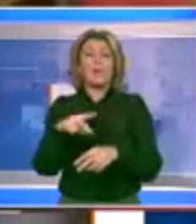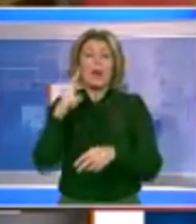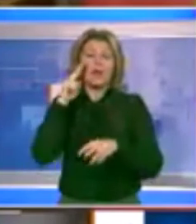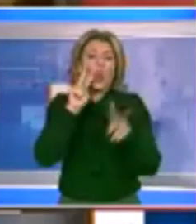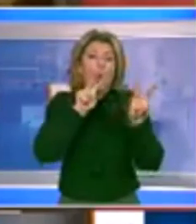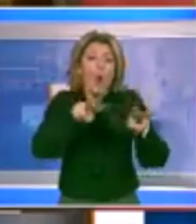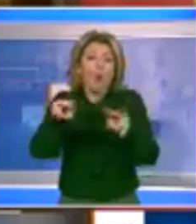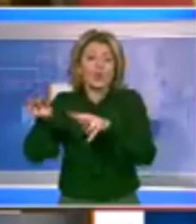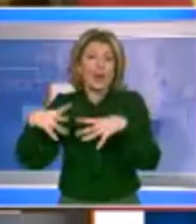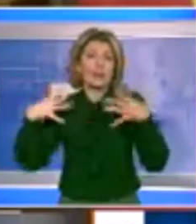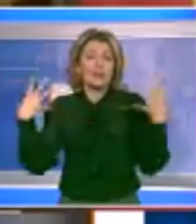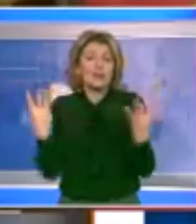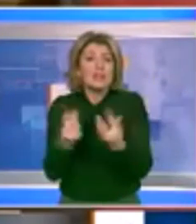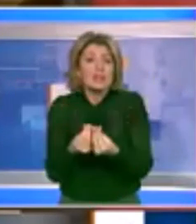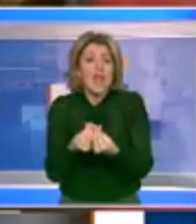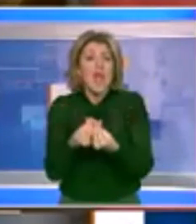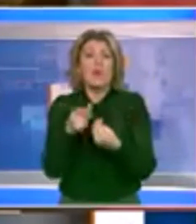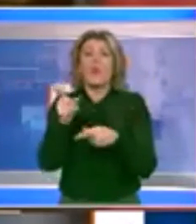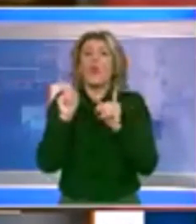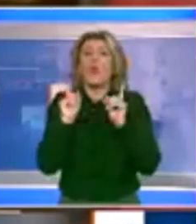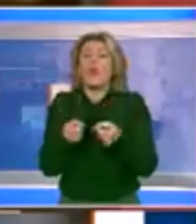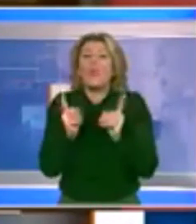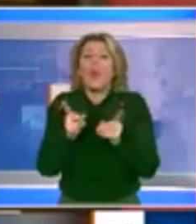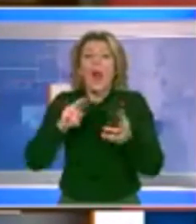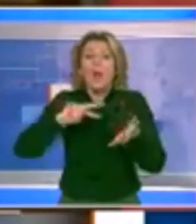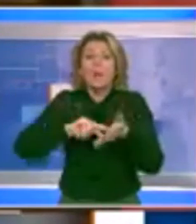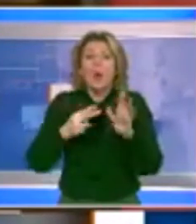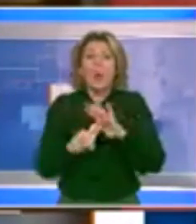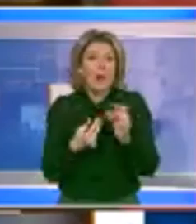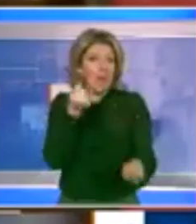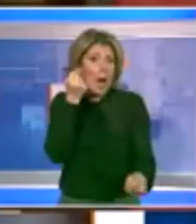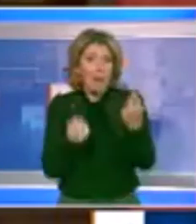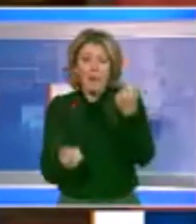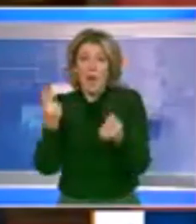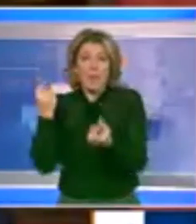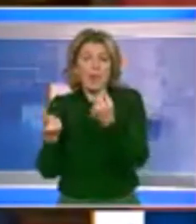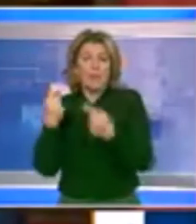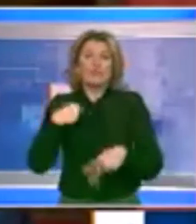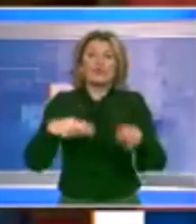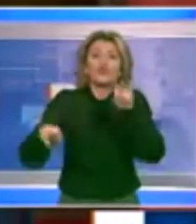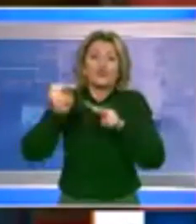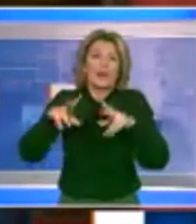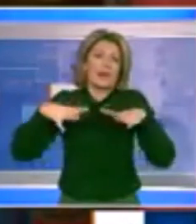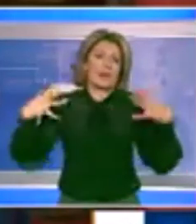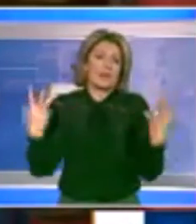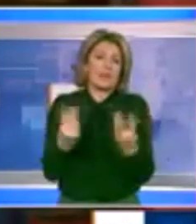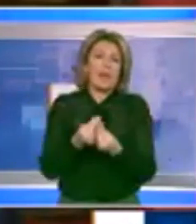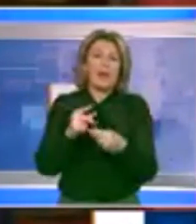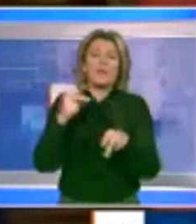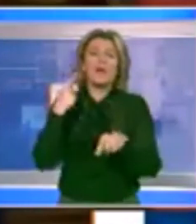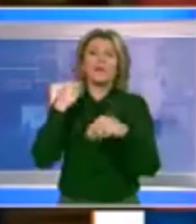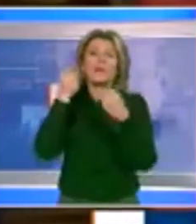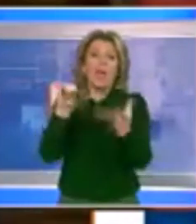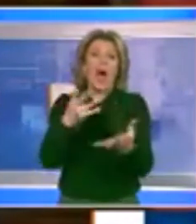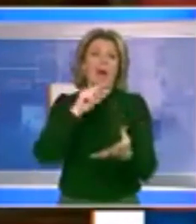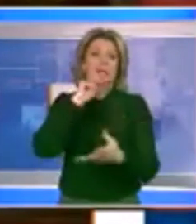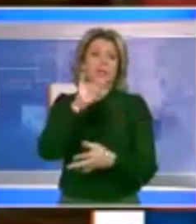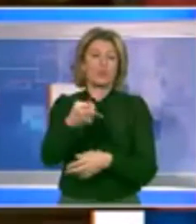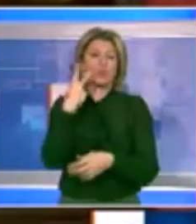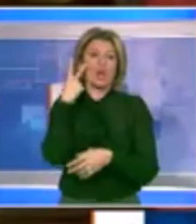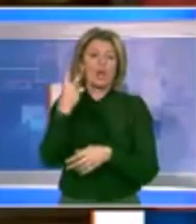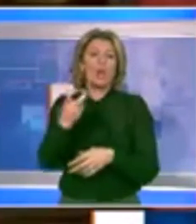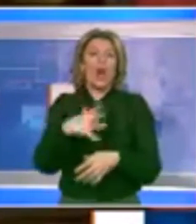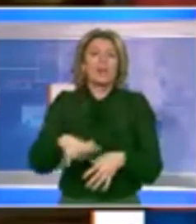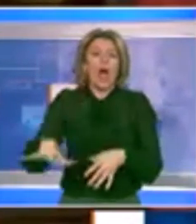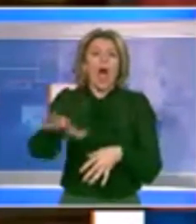quelle che sono le problematiche che insorgono e cercare insieme di dare risposte per quello che riguarda l'ambito